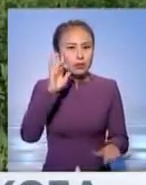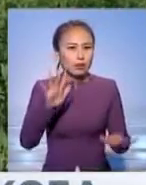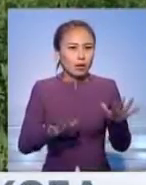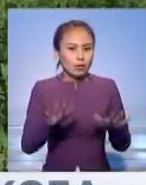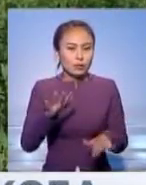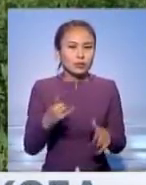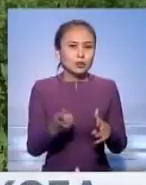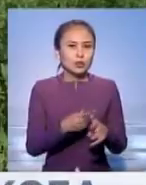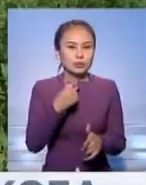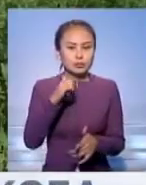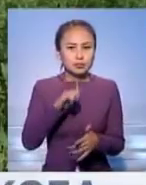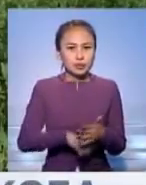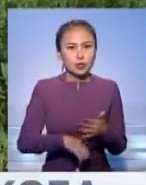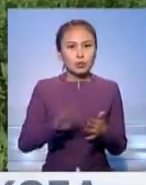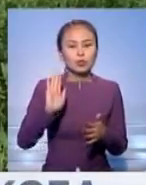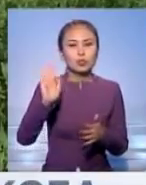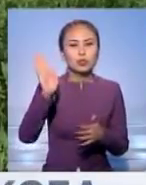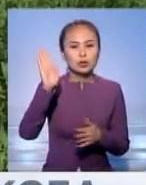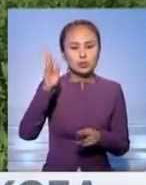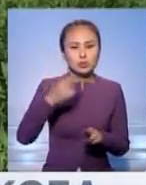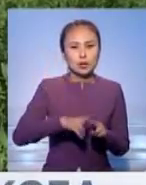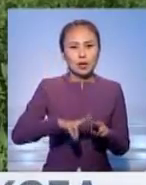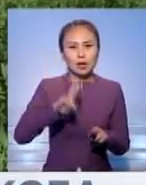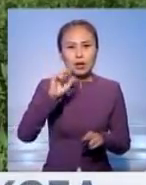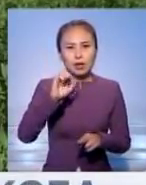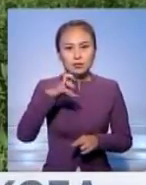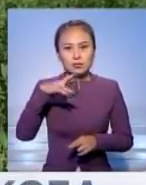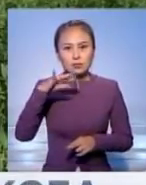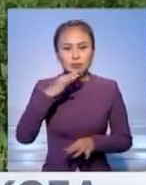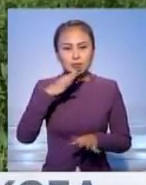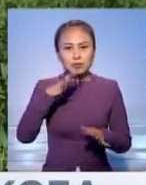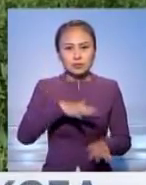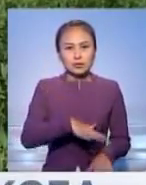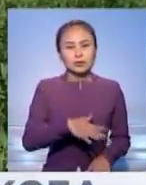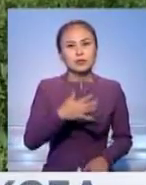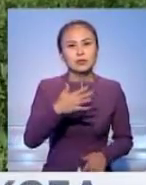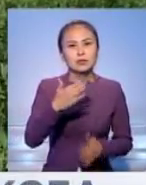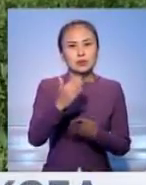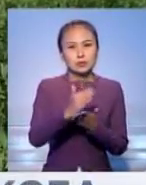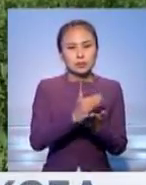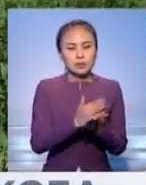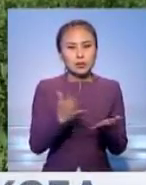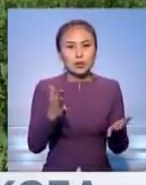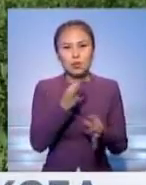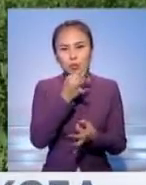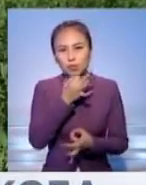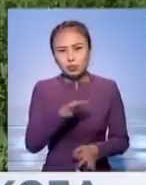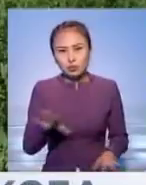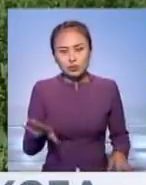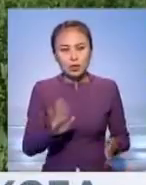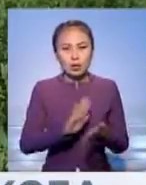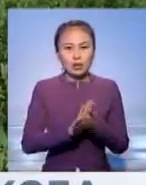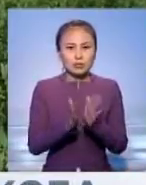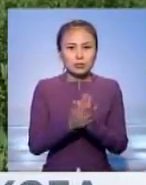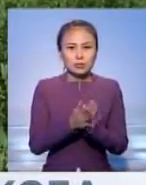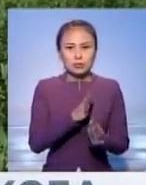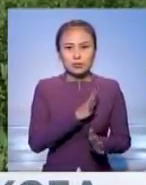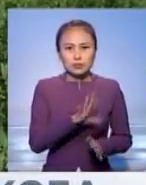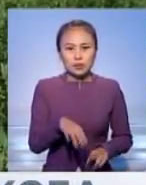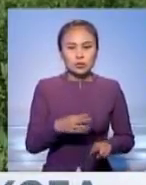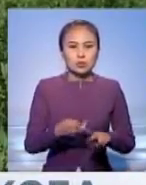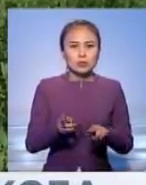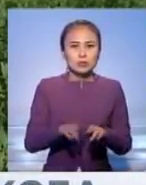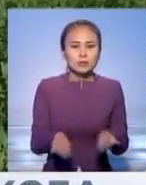себебі болашақта сол Каспий теңізінің аумағындағы бес елдің арасында қандай да бір келіспеушіліктер туындауы мүмкін.